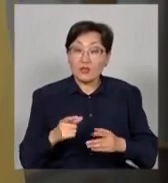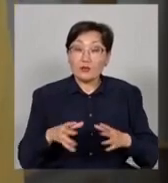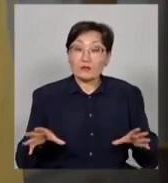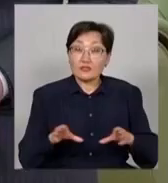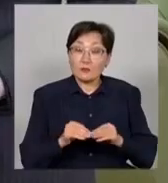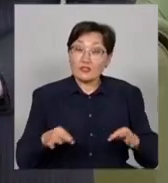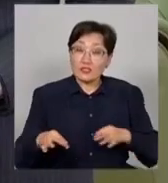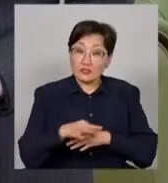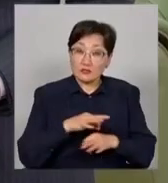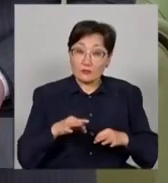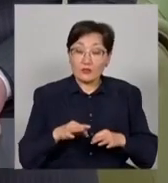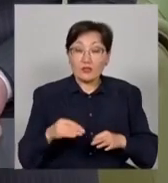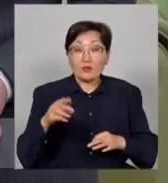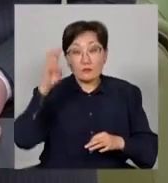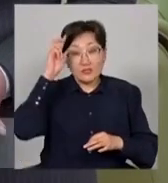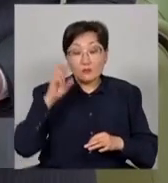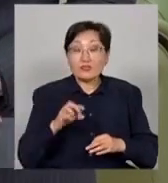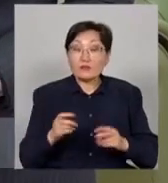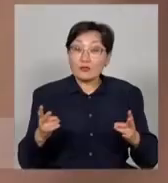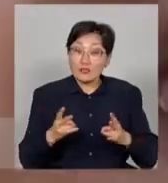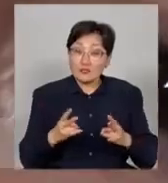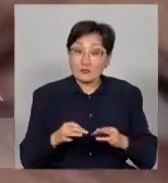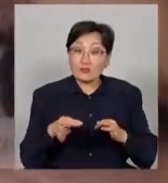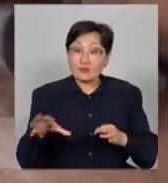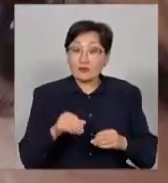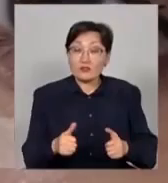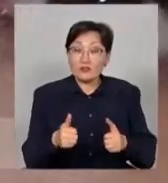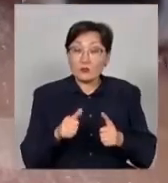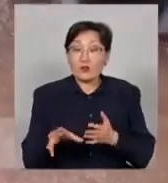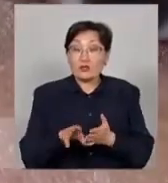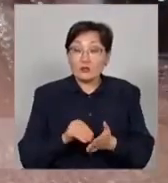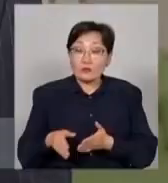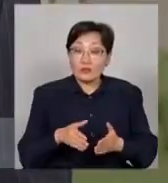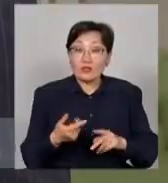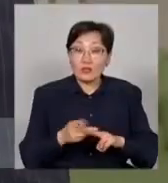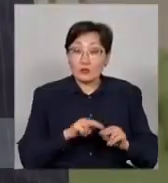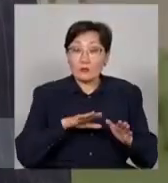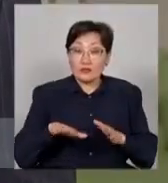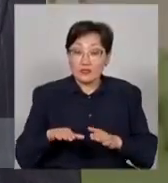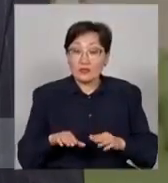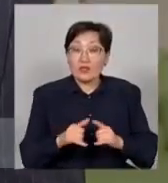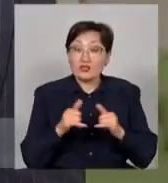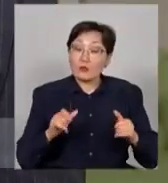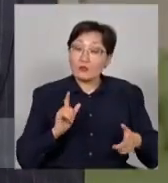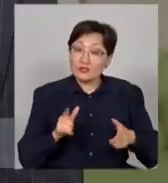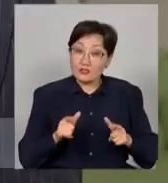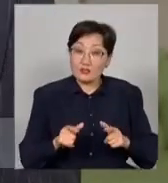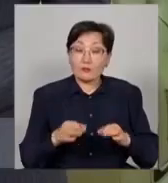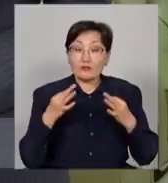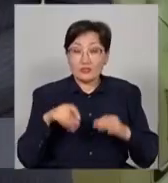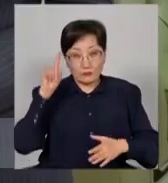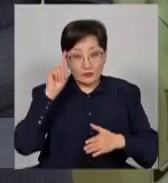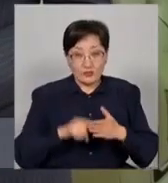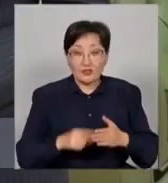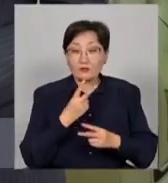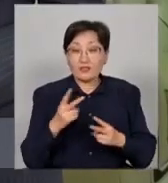совместных проектов. По мнению государственных деятелей, необходимо взять все хорошее из того пути, который уже пройден, совершенствовать настоящее, с уверенностью